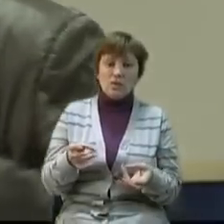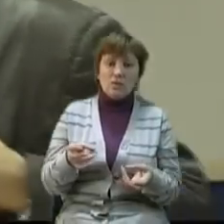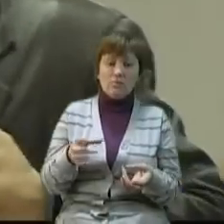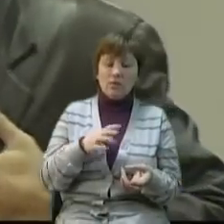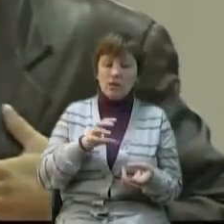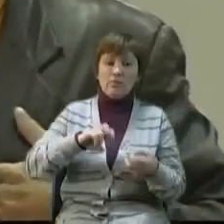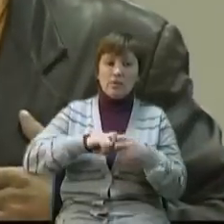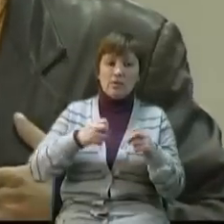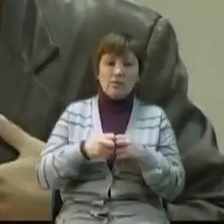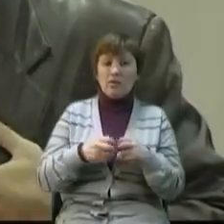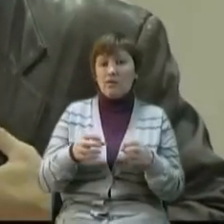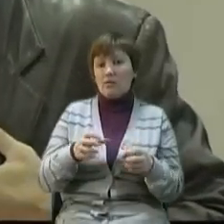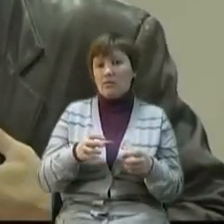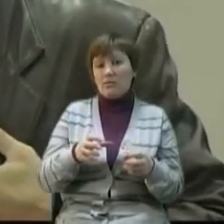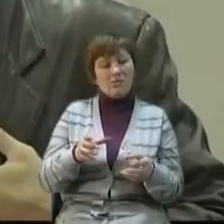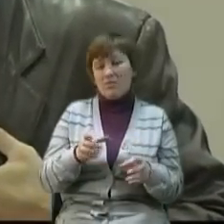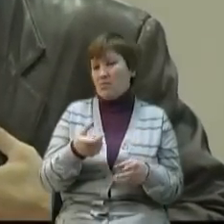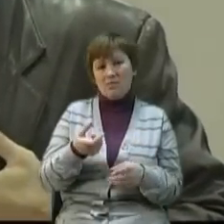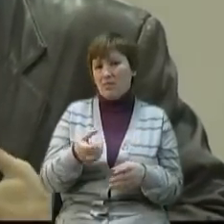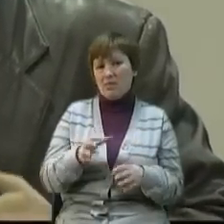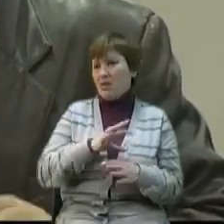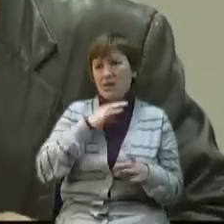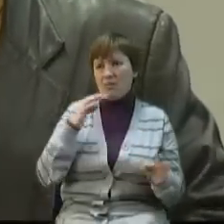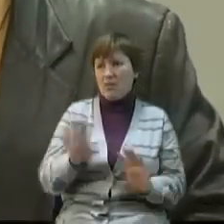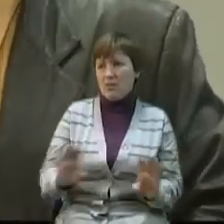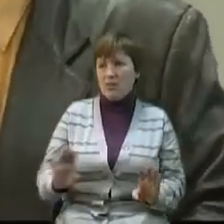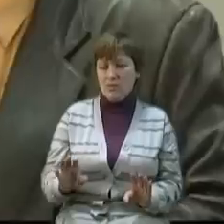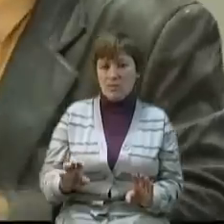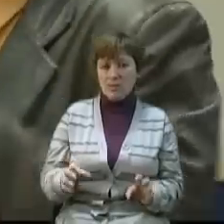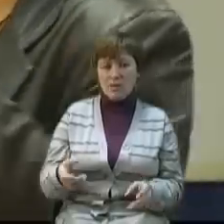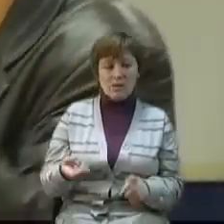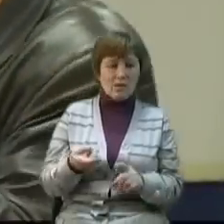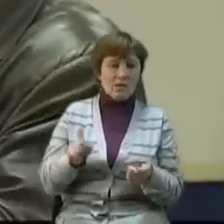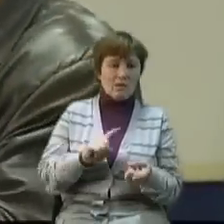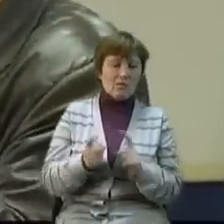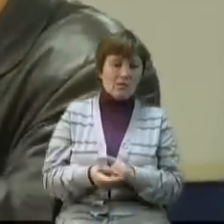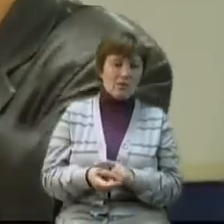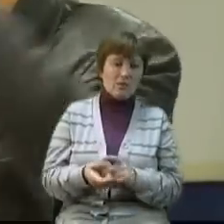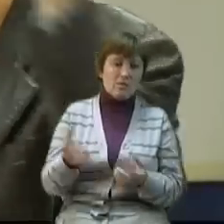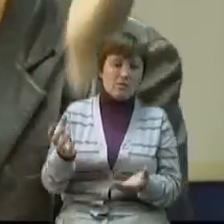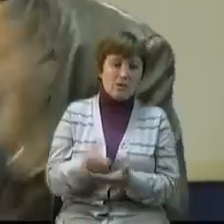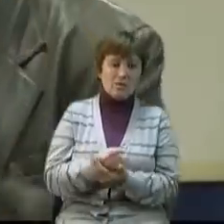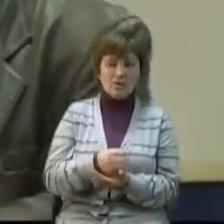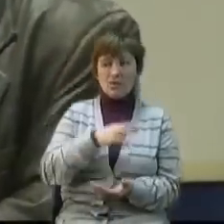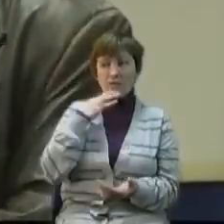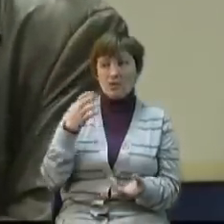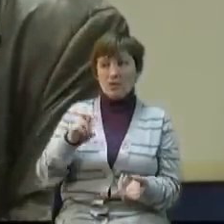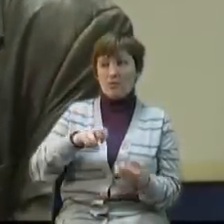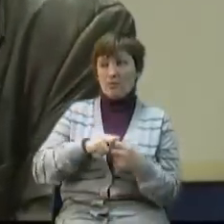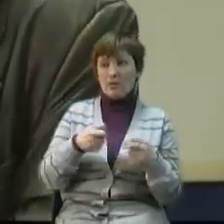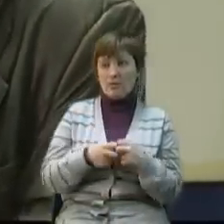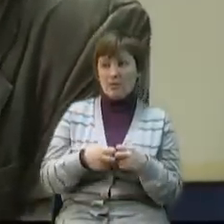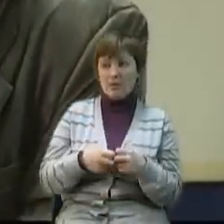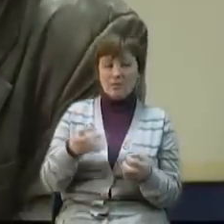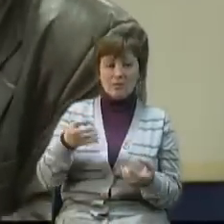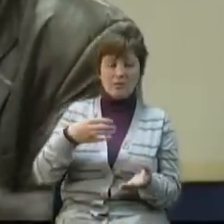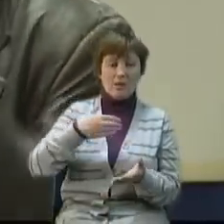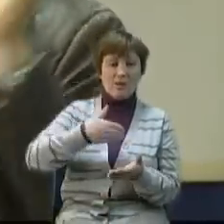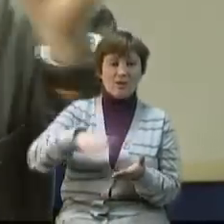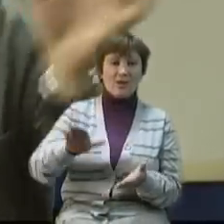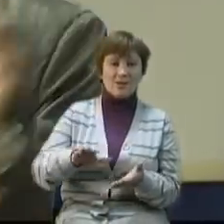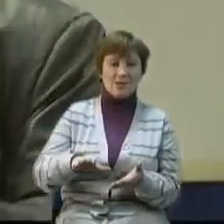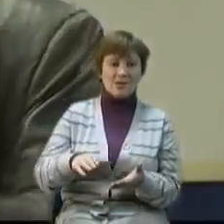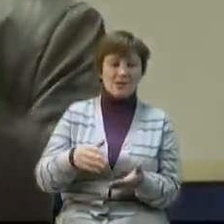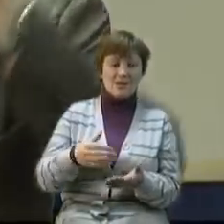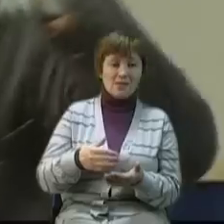пришел к Богу, я не могу сказать, что это была проблема. Наоборот, я приобрел проблемы, потому что от многих вещей пришлось отказаться. Я как-то